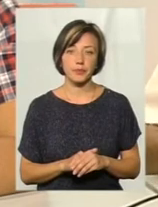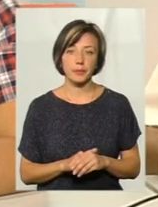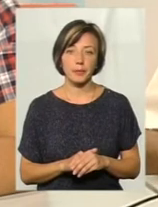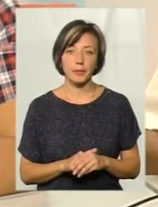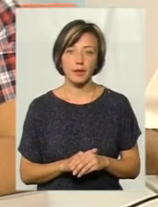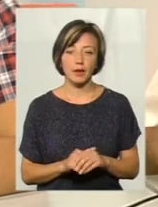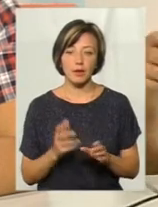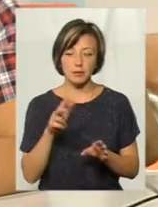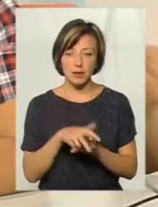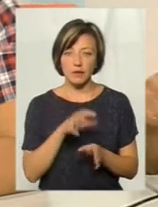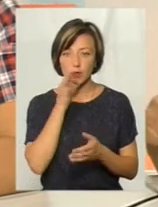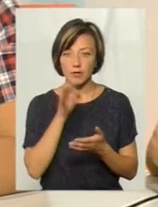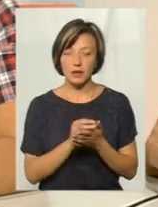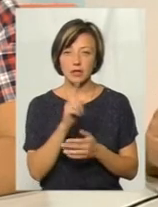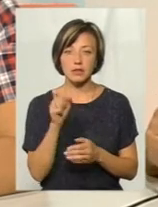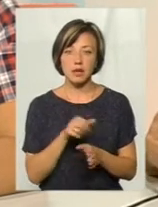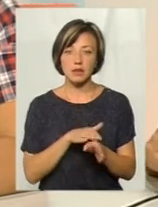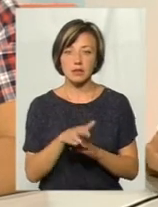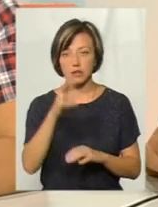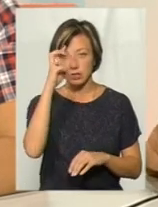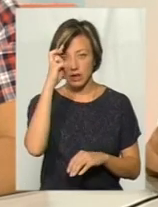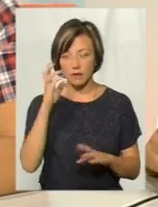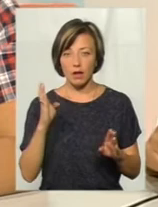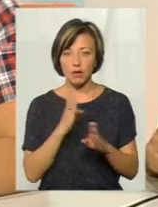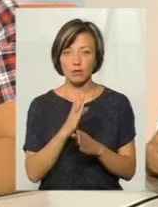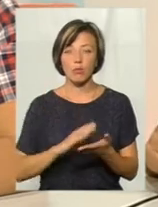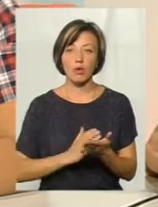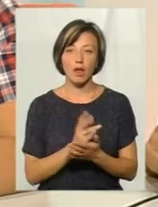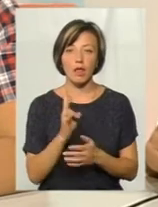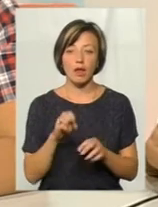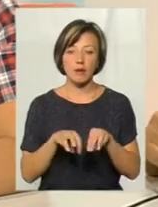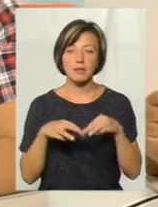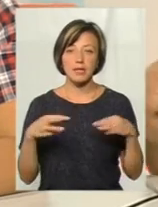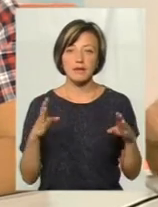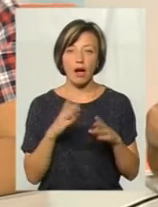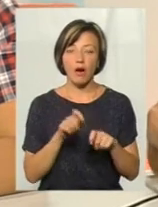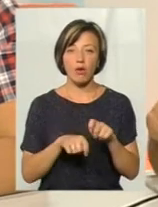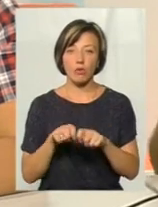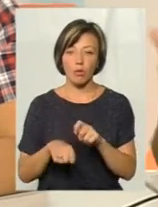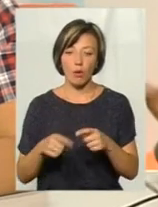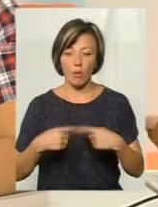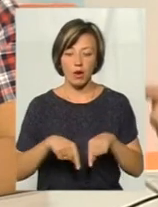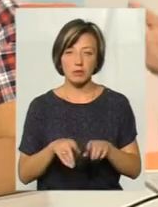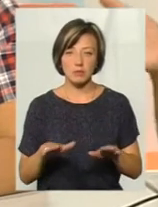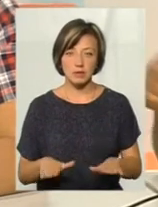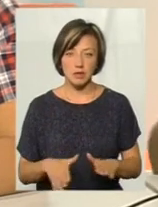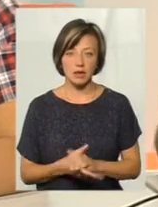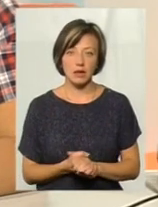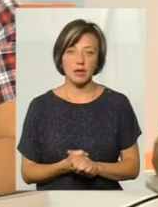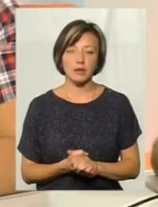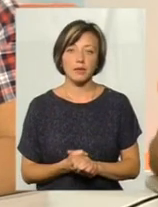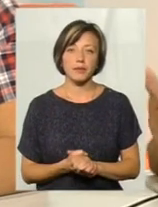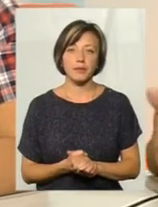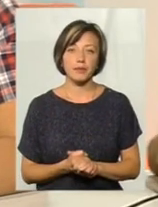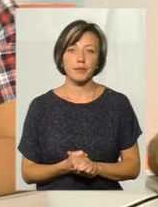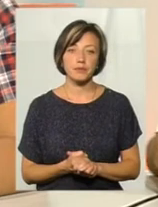повложила відповідальність за реалізацію державної екологічної політики на Міністерство екології і його органи на місцях. Тобто є, ага, от в нас якраз... Ну, тобто